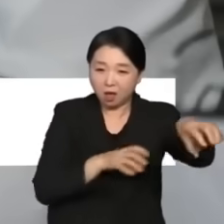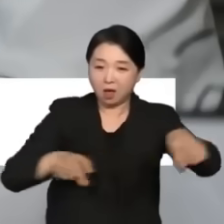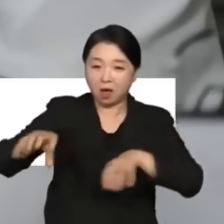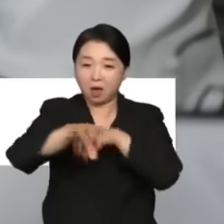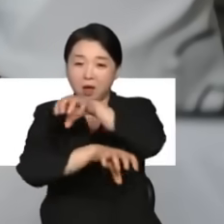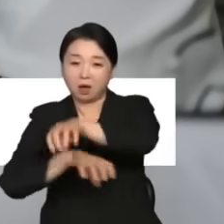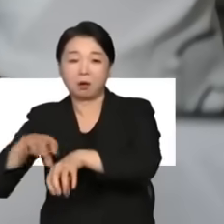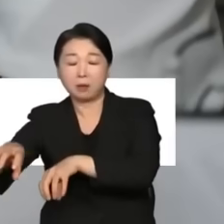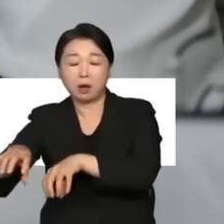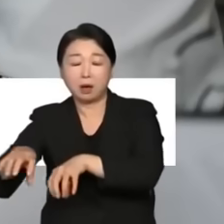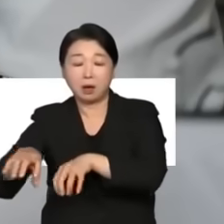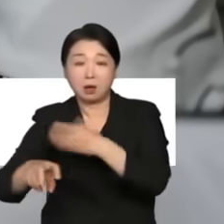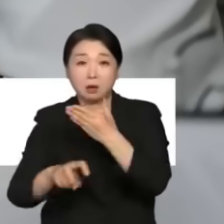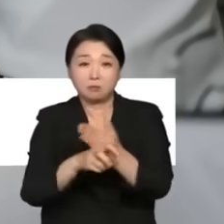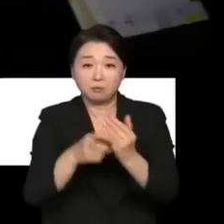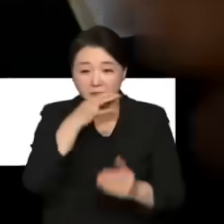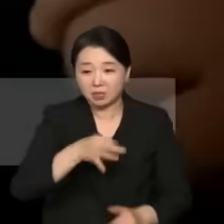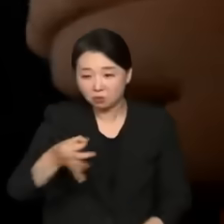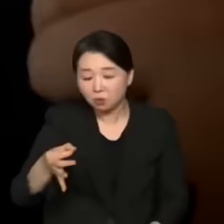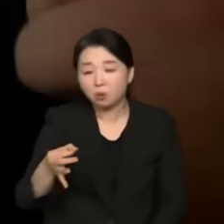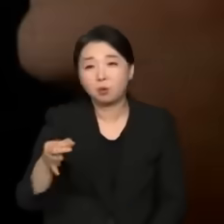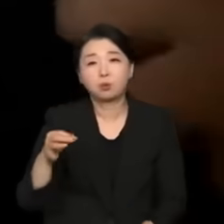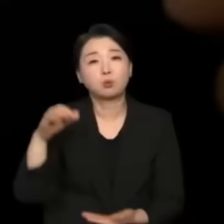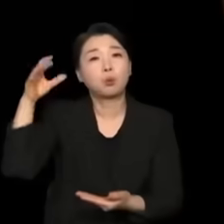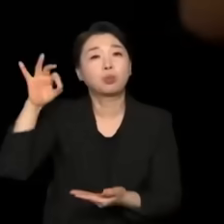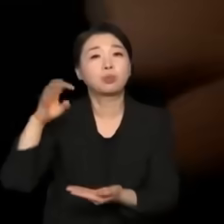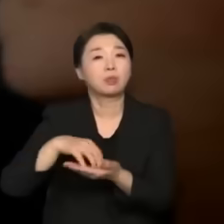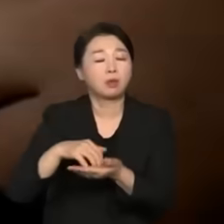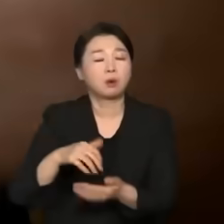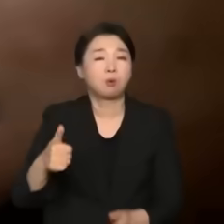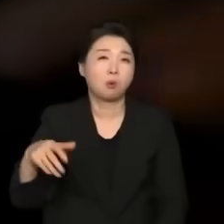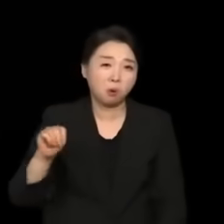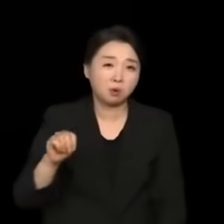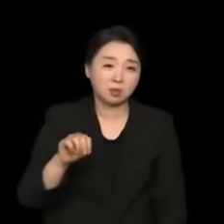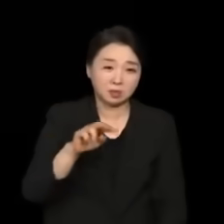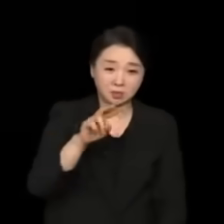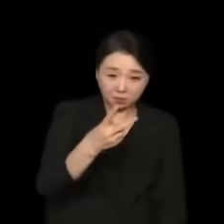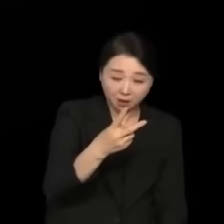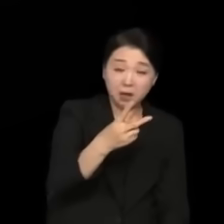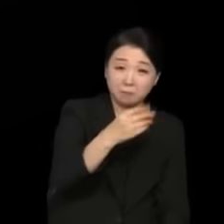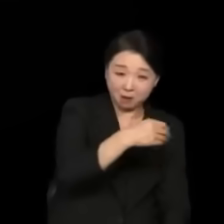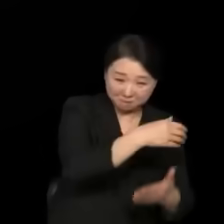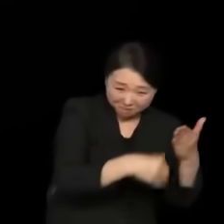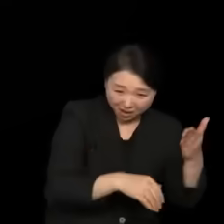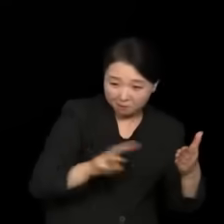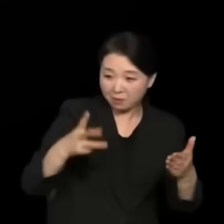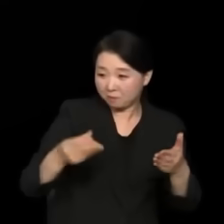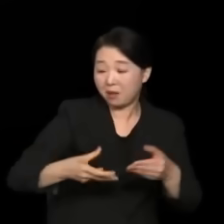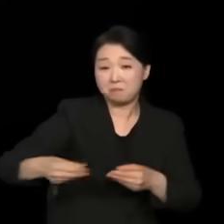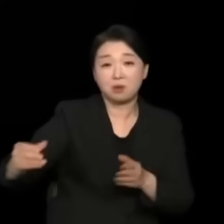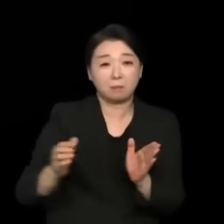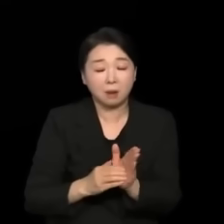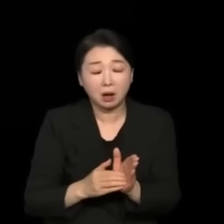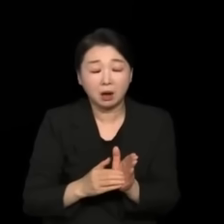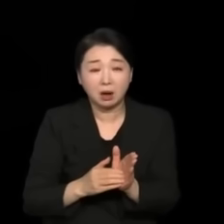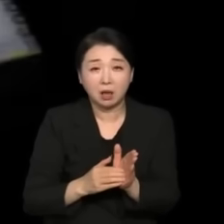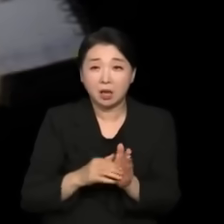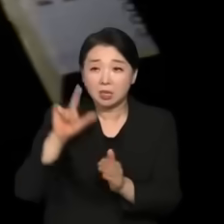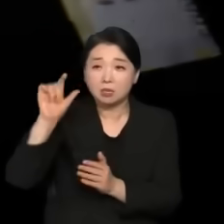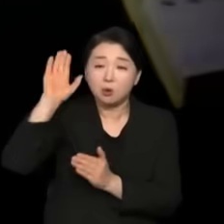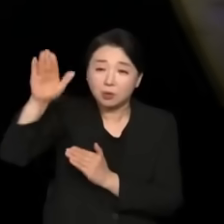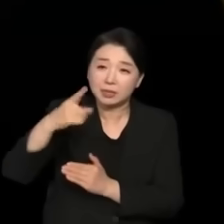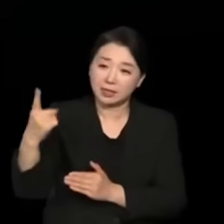금액이 한 5억이 좀 넘더라고요 200만 원을 뺀 800만 원을 빌려주고 보름 뒤 다시 천만 원으로